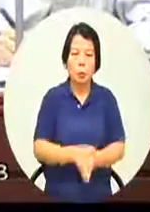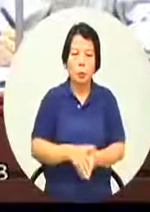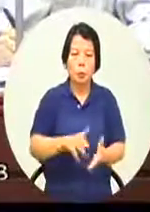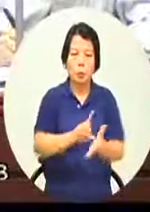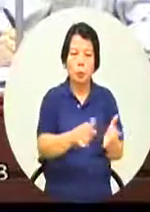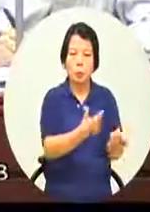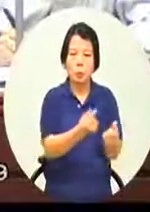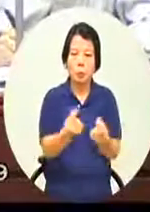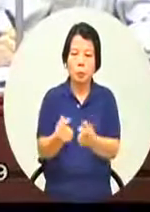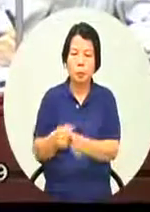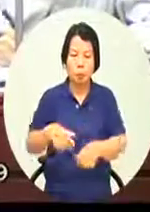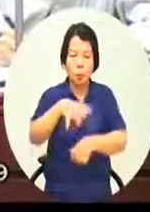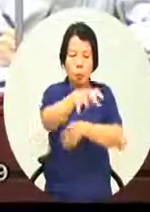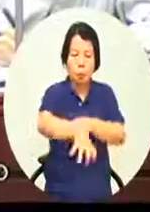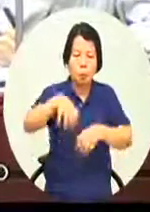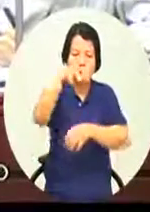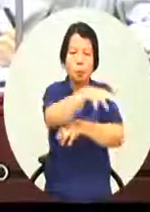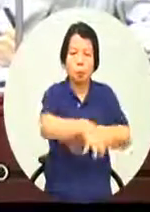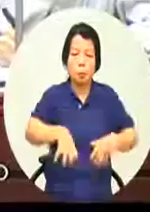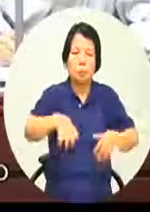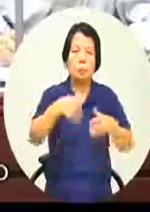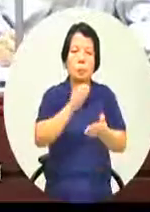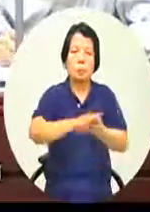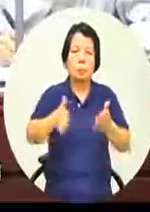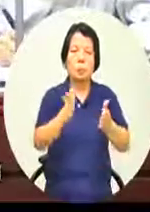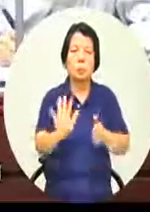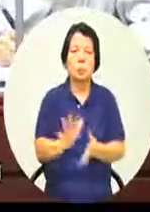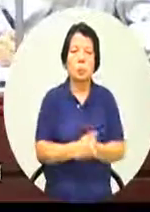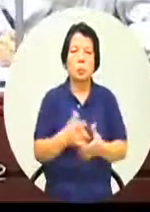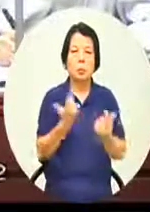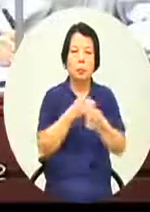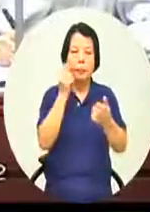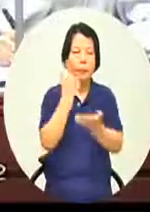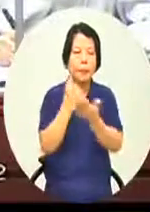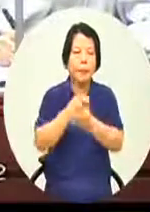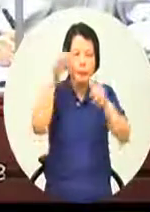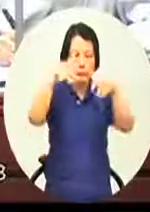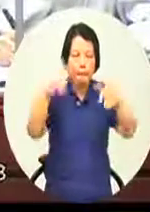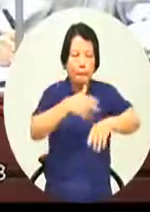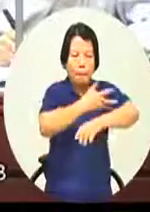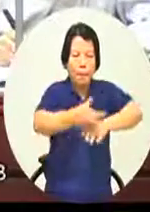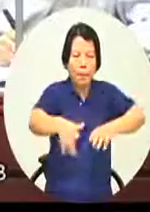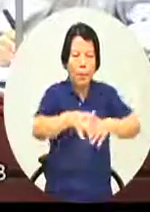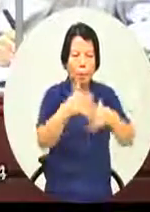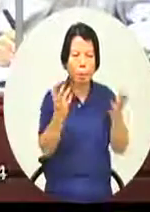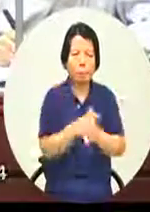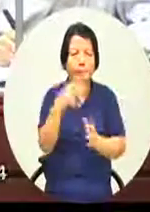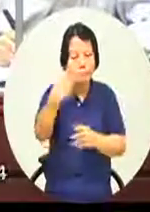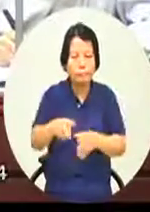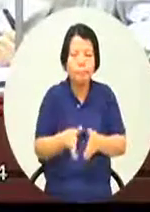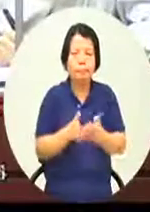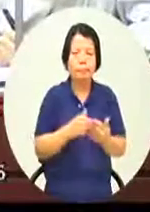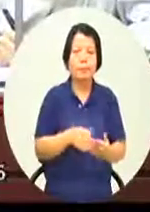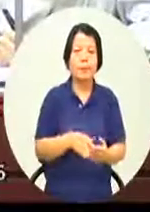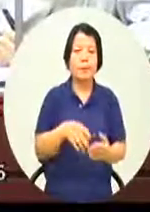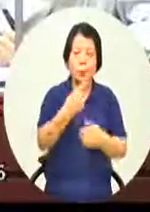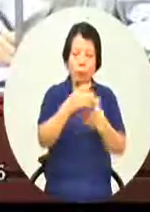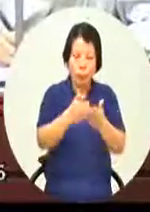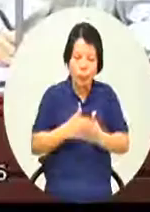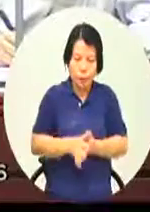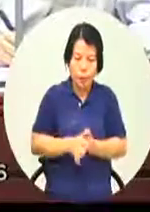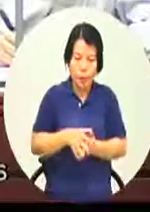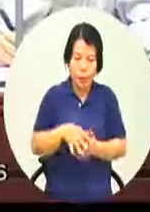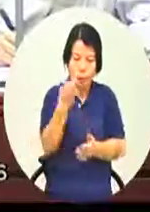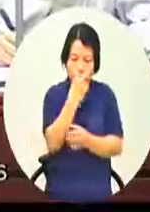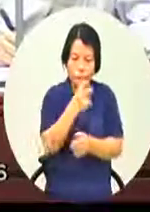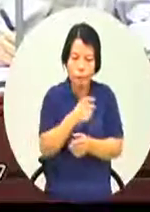个那个捞除，但是每次好大雨，确实就是有议员讲的这个状况，那我们会再把这个频率增加。那因